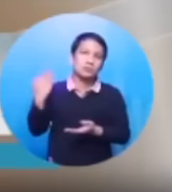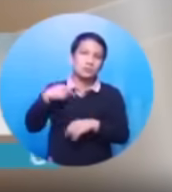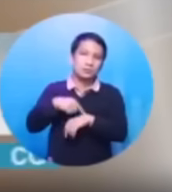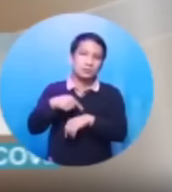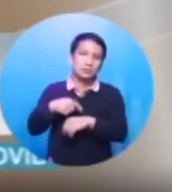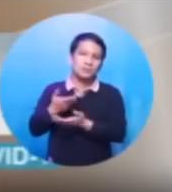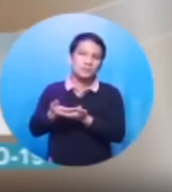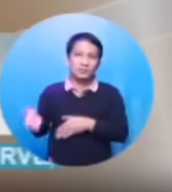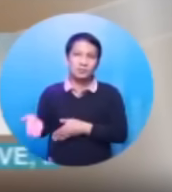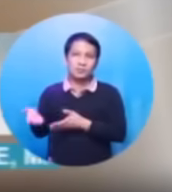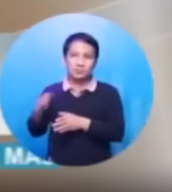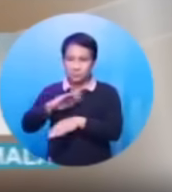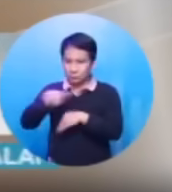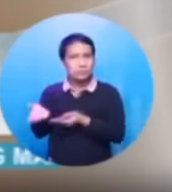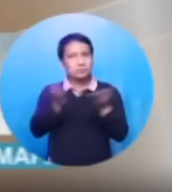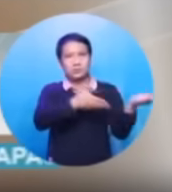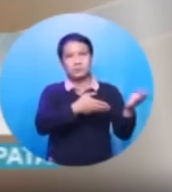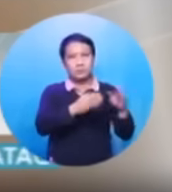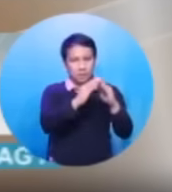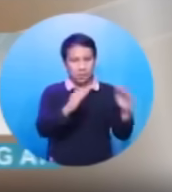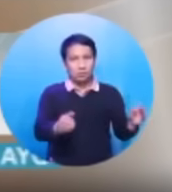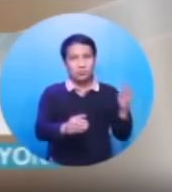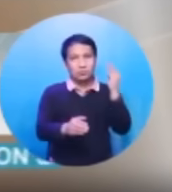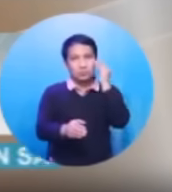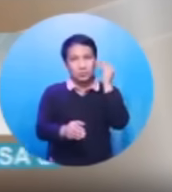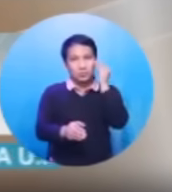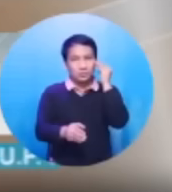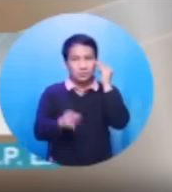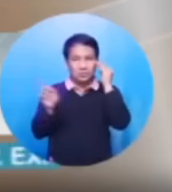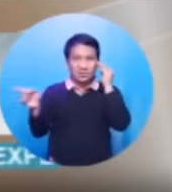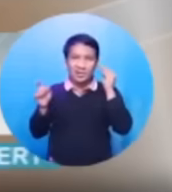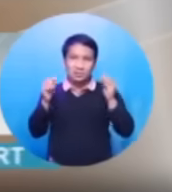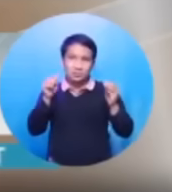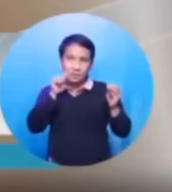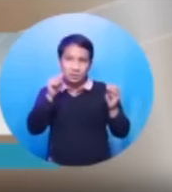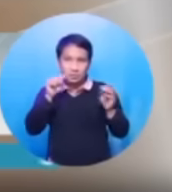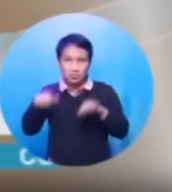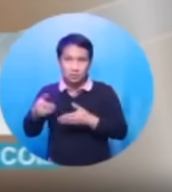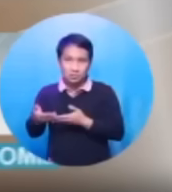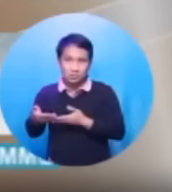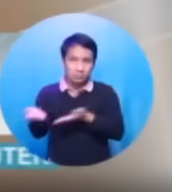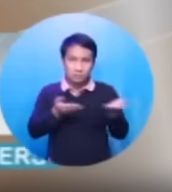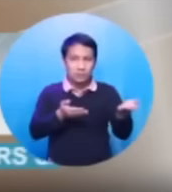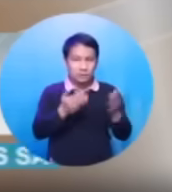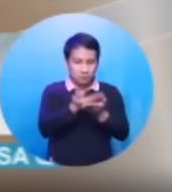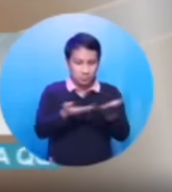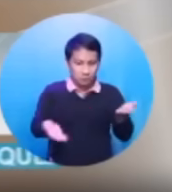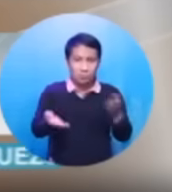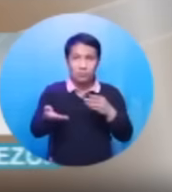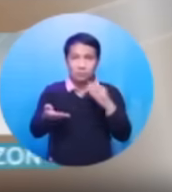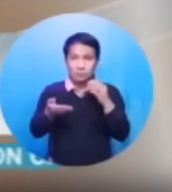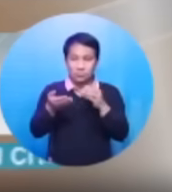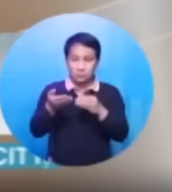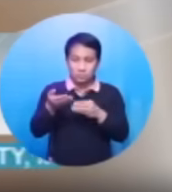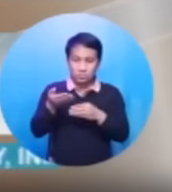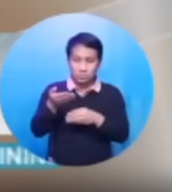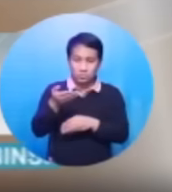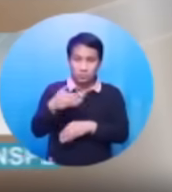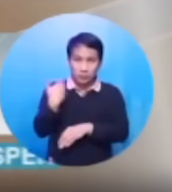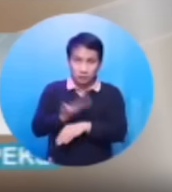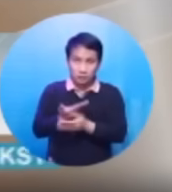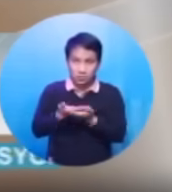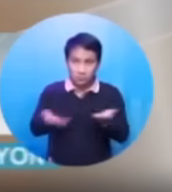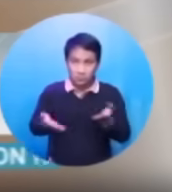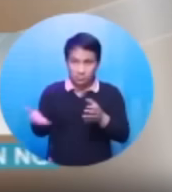sa bahay ng Marlo ng lalaki. Siya na po mismo naglagay ng gamit ko doon eh. Lahat po ng gamit ko, pati gamit ng anak ko